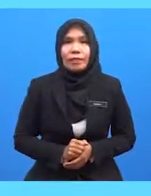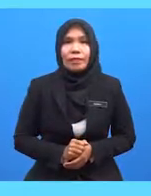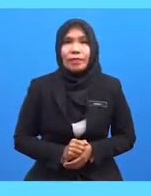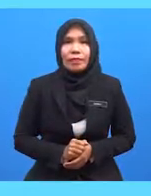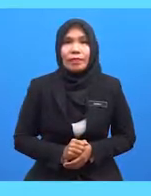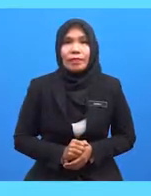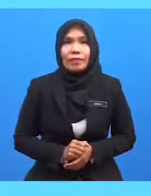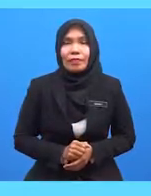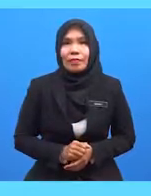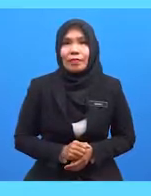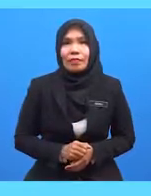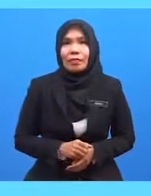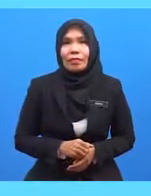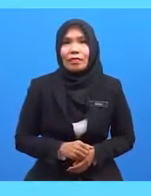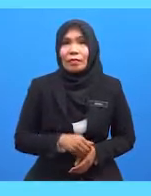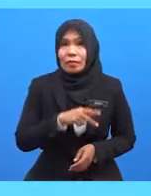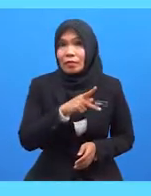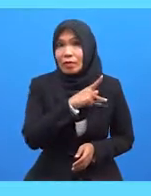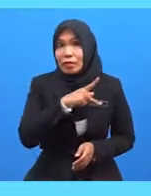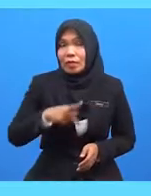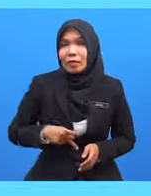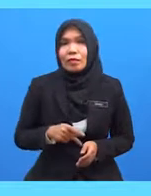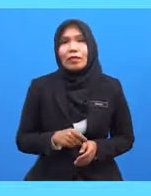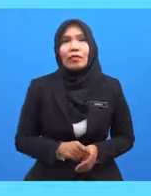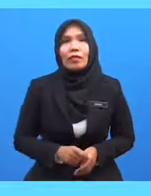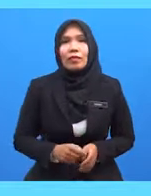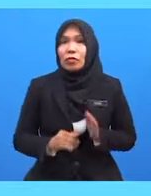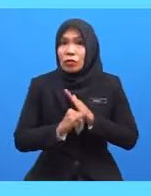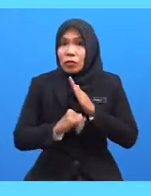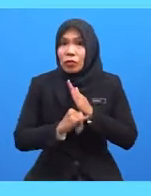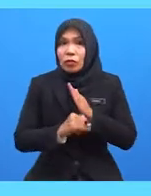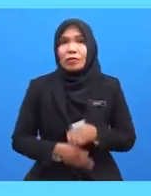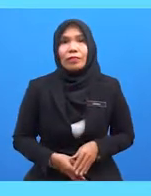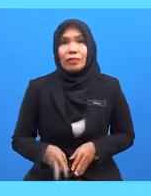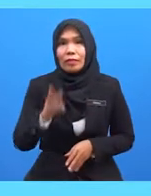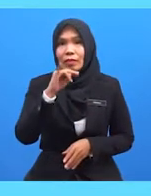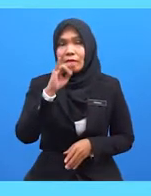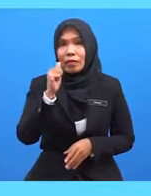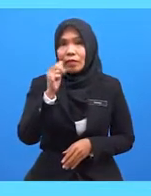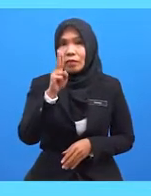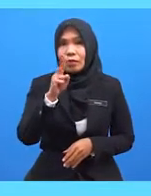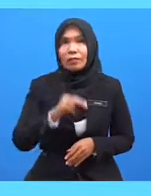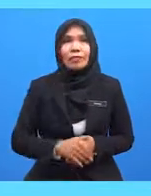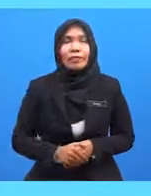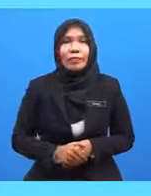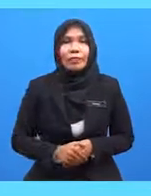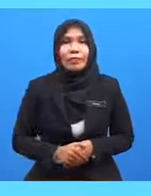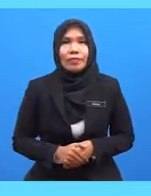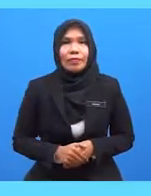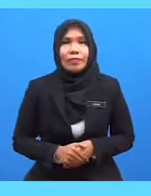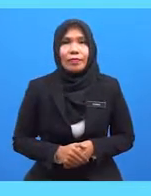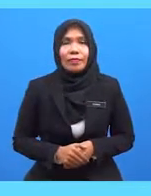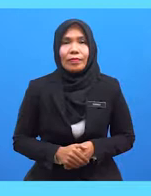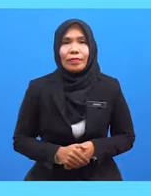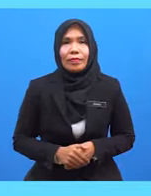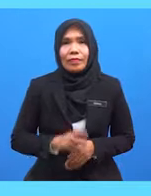Zaman Kerajaan Johor Riau berpusat di Pulau Penyengat. Tokoh penulis yang tersohor